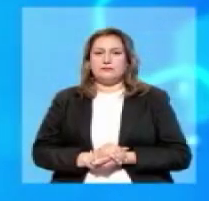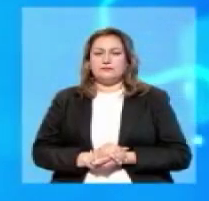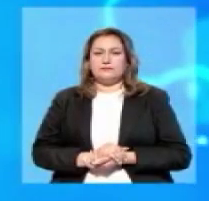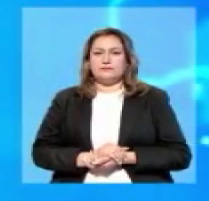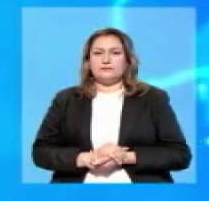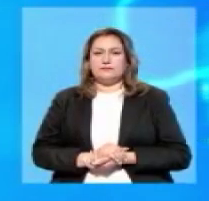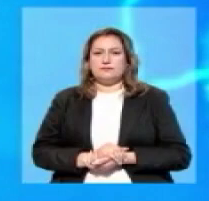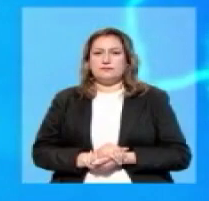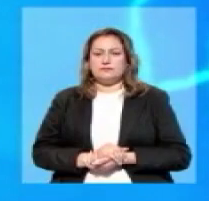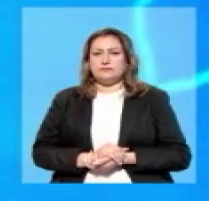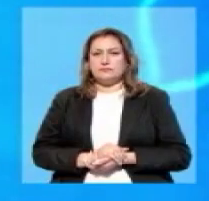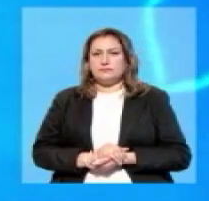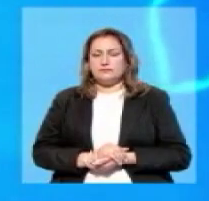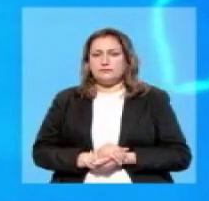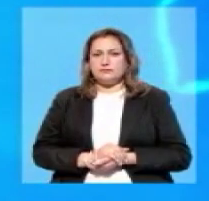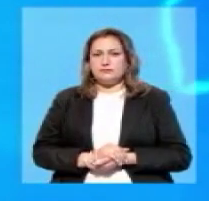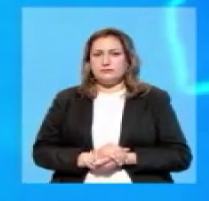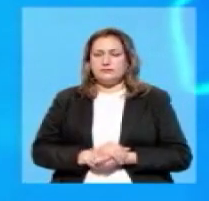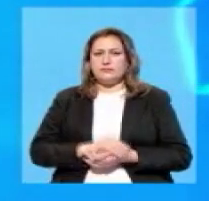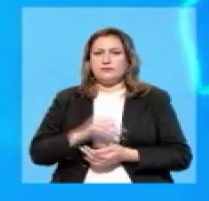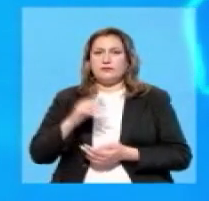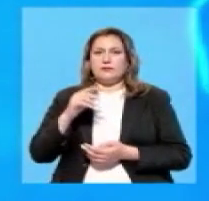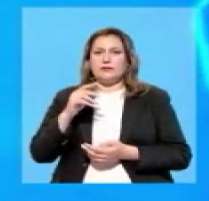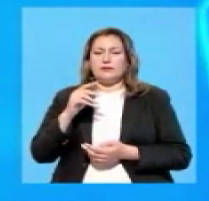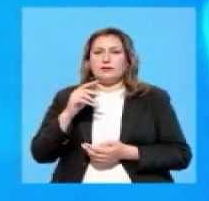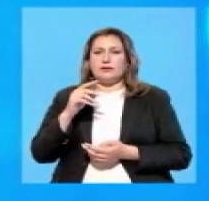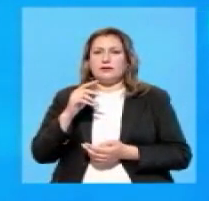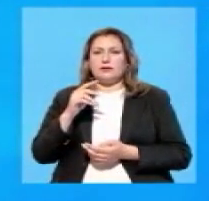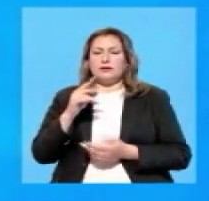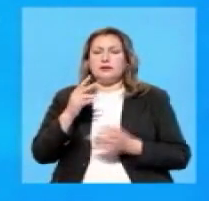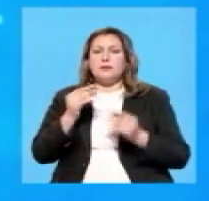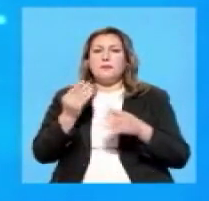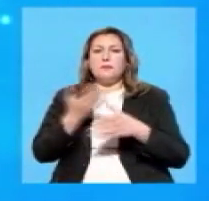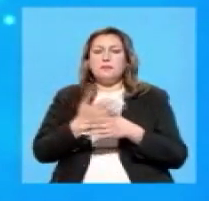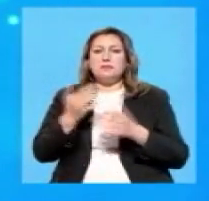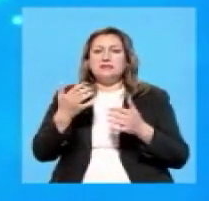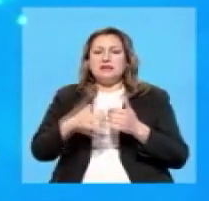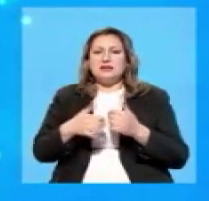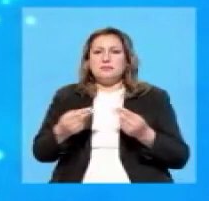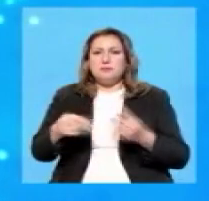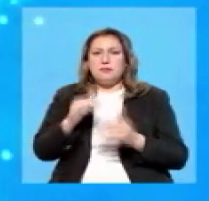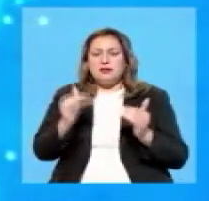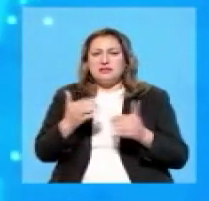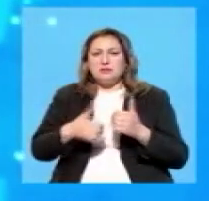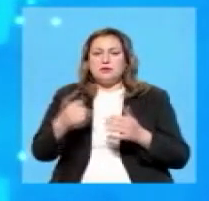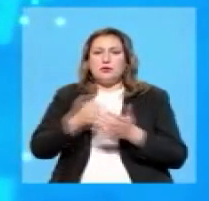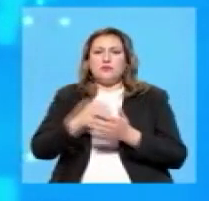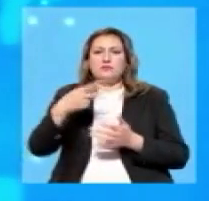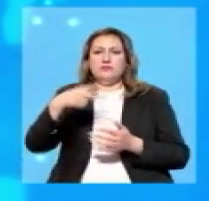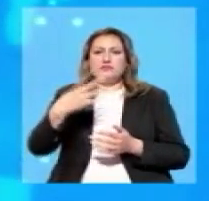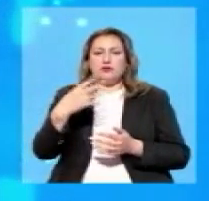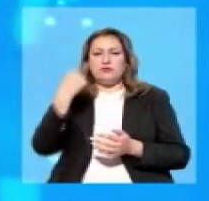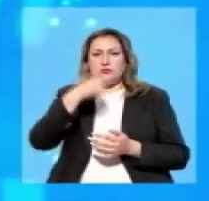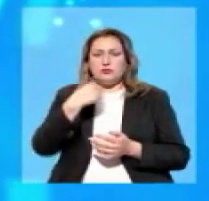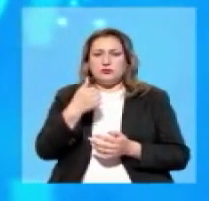Шағын және орта бизнес субъектілерін тексеруге мораторий 2024 жылдың 1 қаңтарына дейін ұзартылды. Бірақ бұл бизнес мүлдем